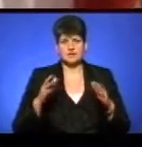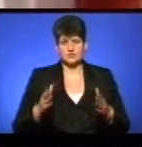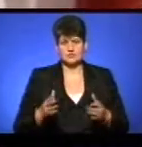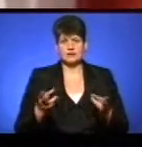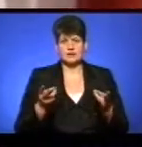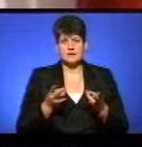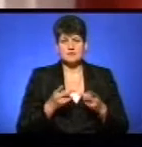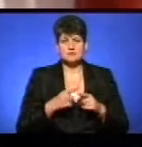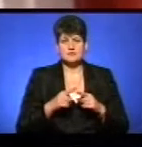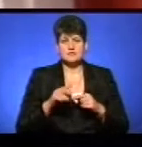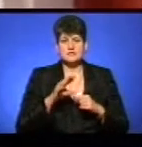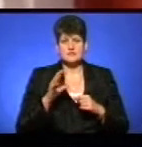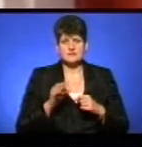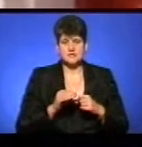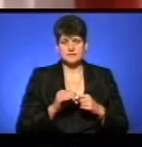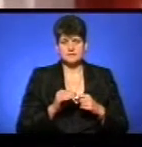скоріше всього,